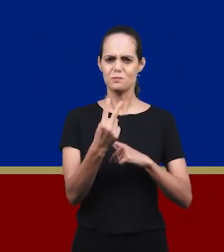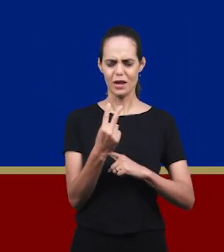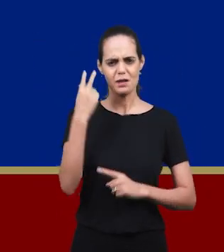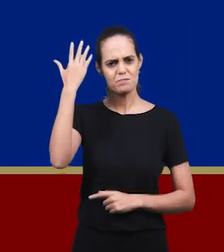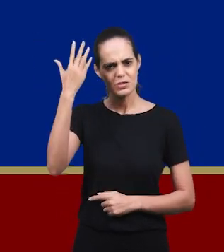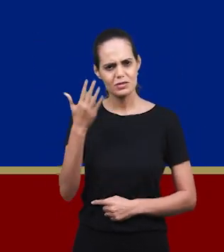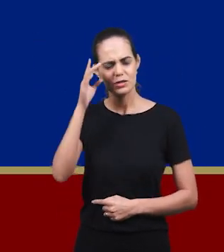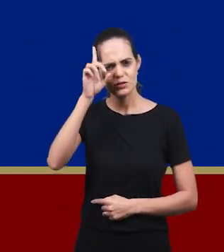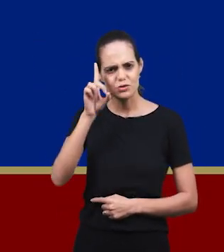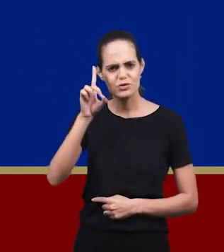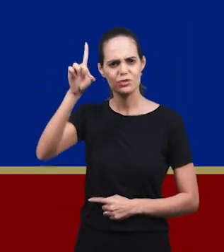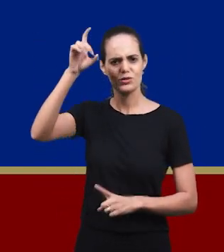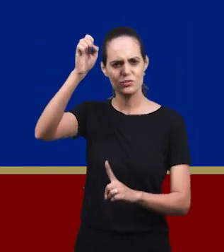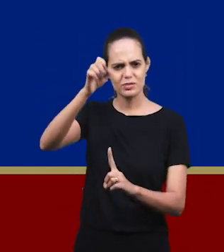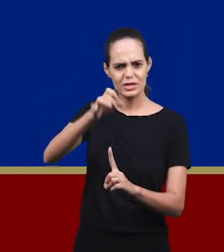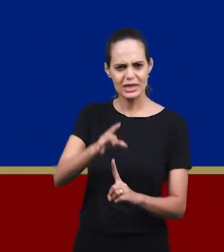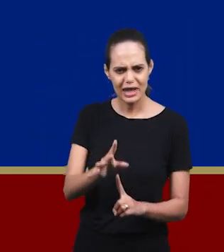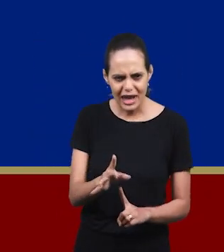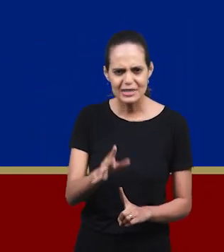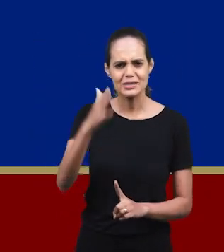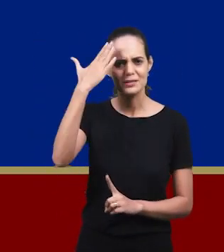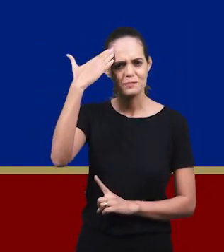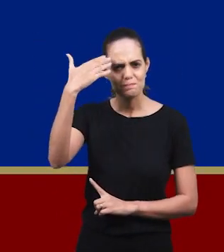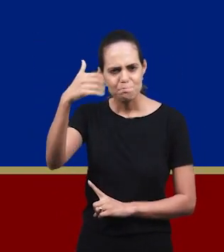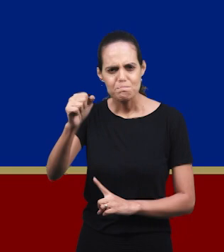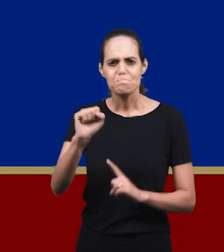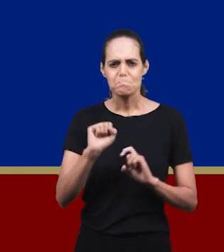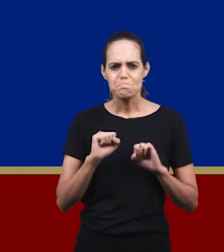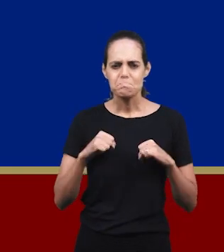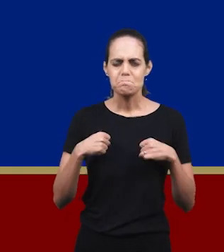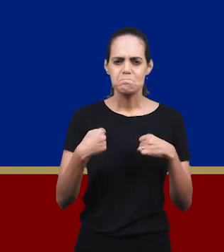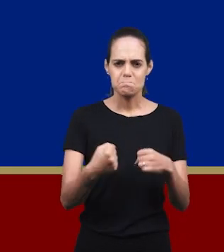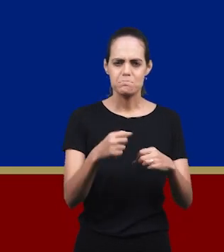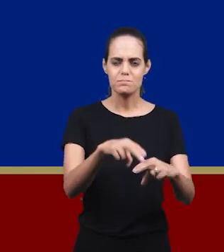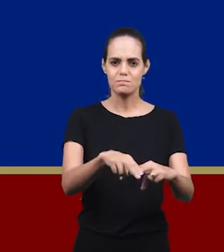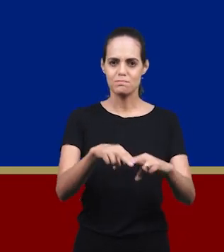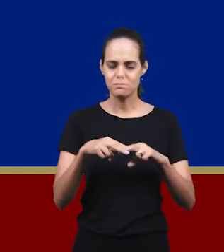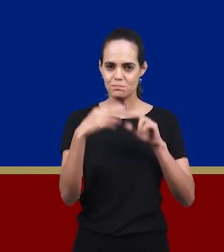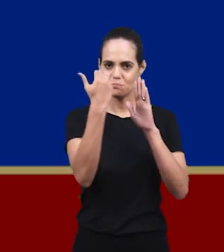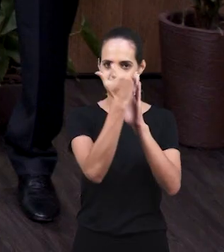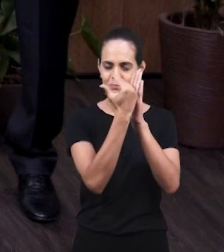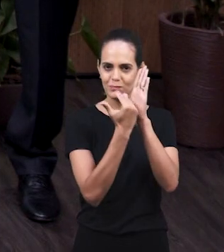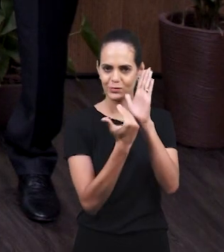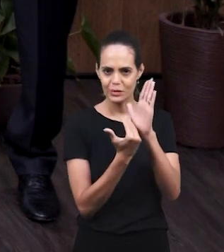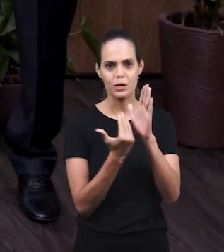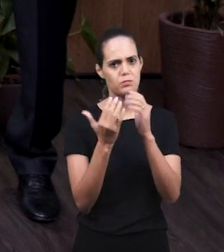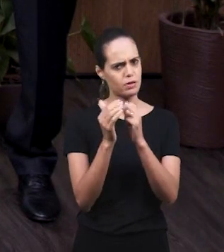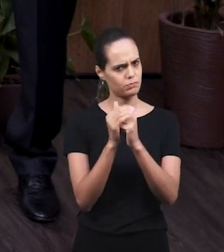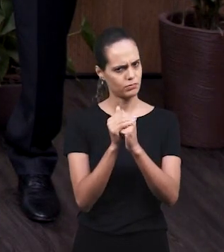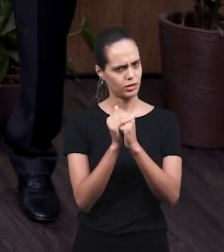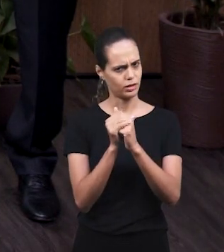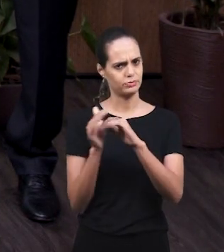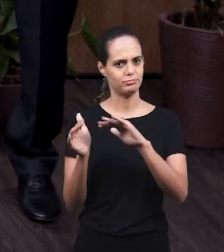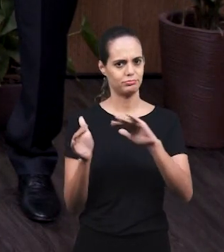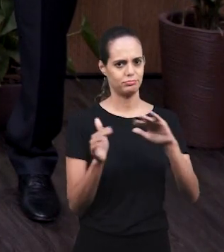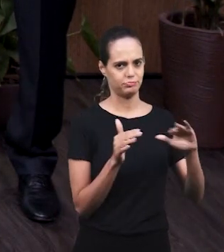et me remplis de grâce et de sagesse à travers le programme. »